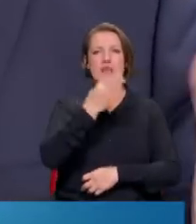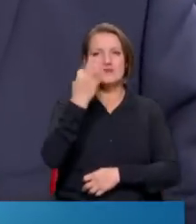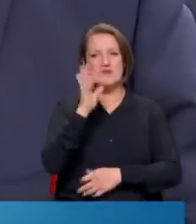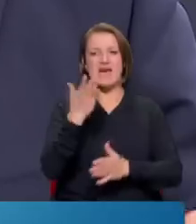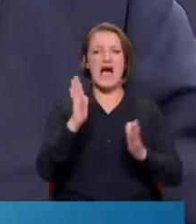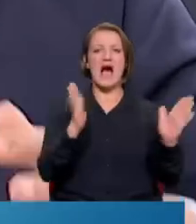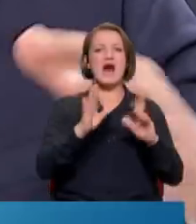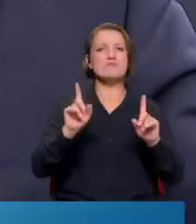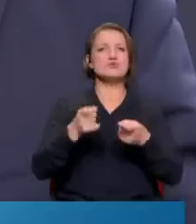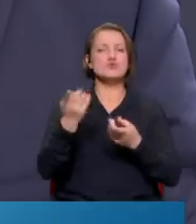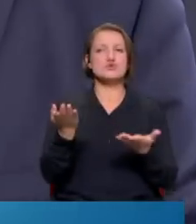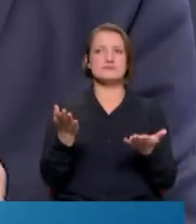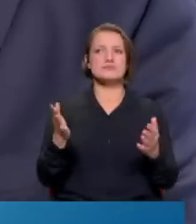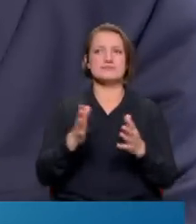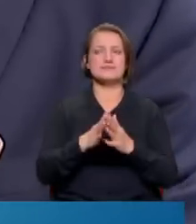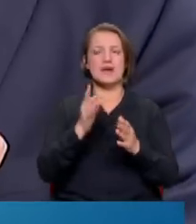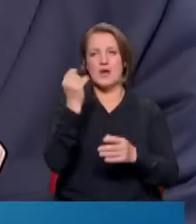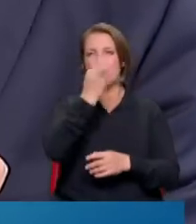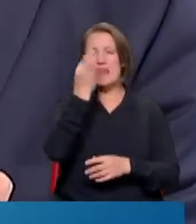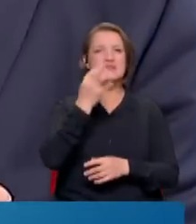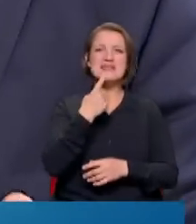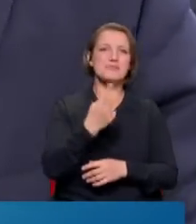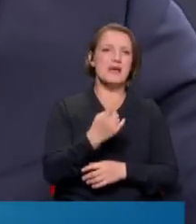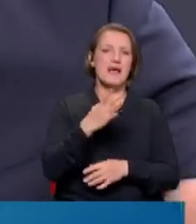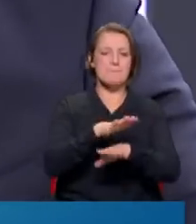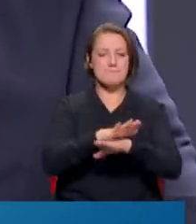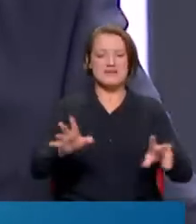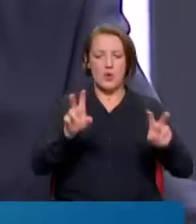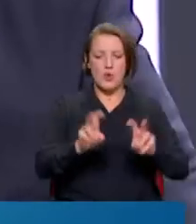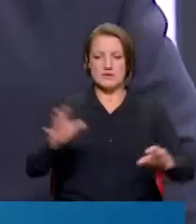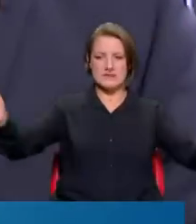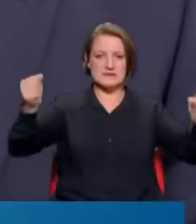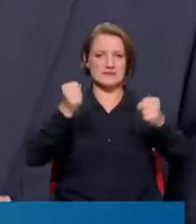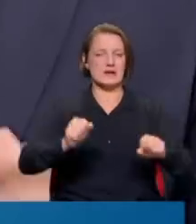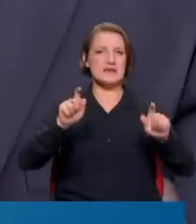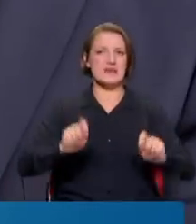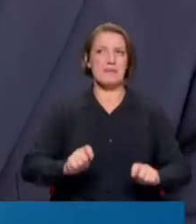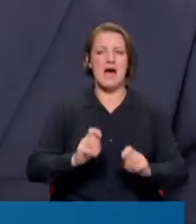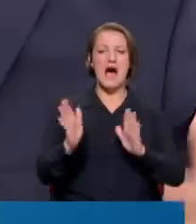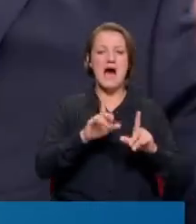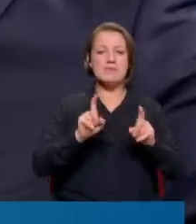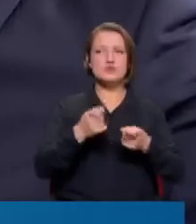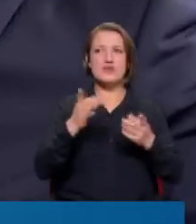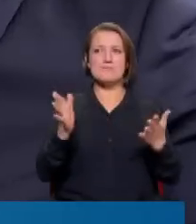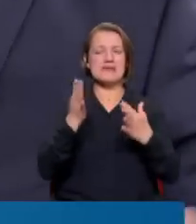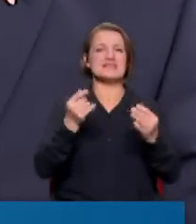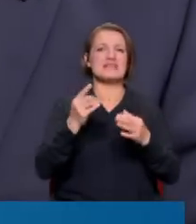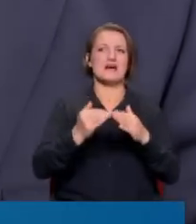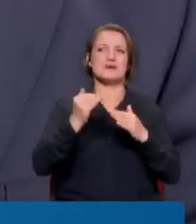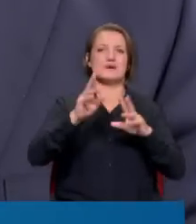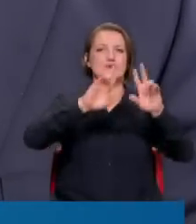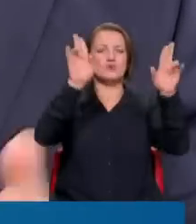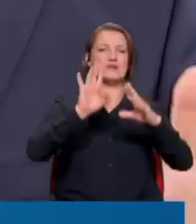ve Ara bulucu dediğiniz rol yani kolaylaştırıcı Neyi kastediyorum masaya oturmalarını sağlayan Ar bulucu biraz daha ileride bir durum